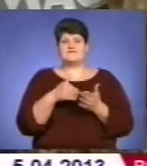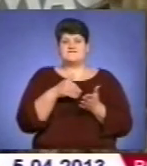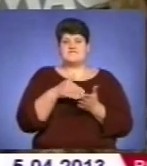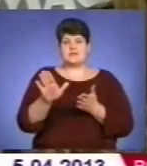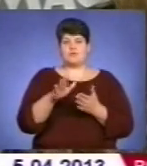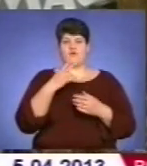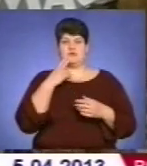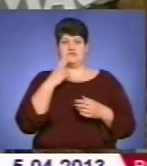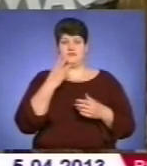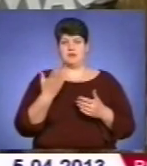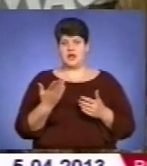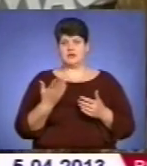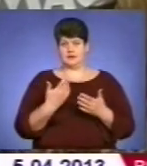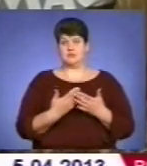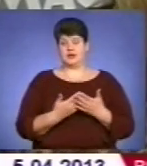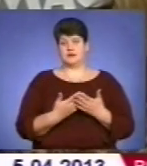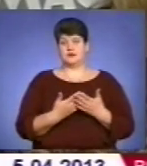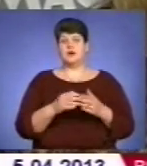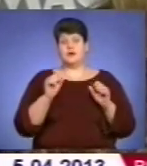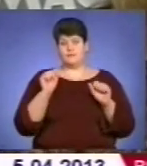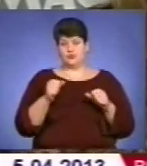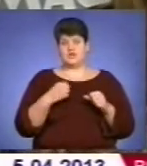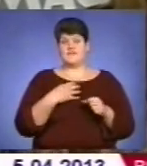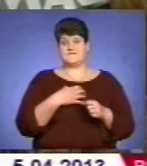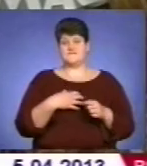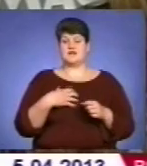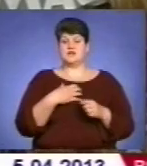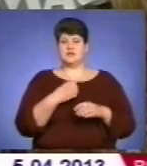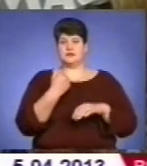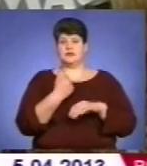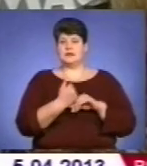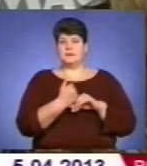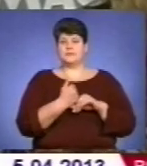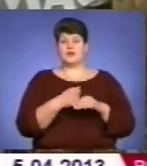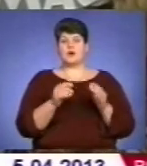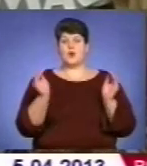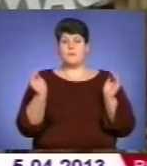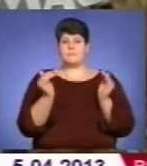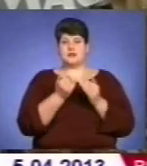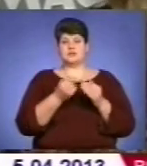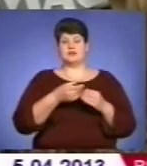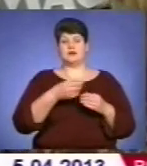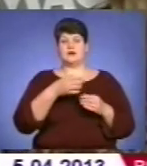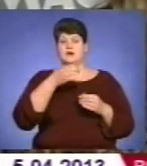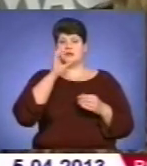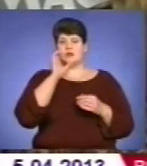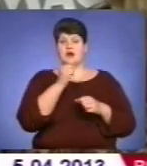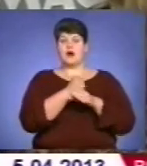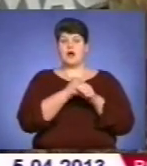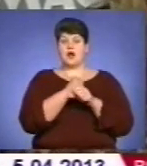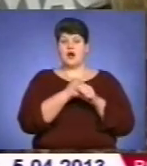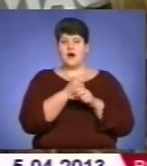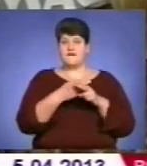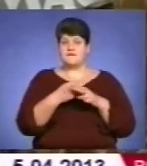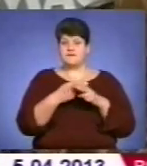відмовитися від паління. Тобто це є такий, можливо, один із вагомих стимулів. Обмежити вживання кави для тих людей, у кого кава